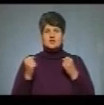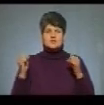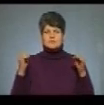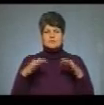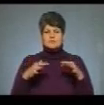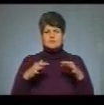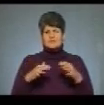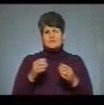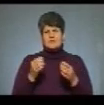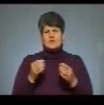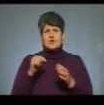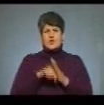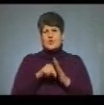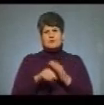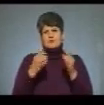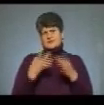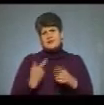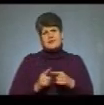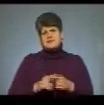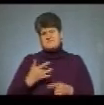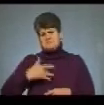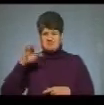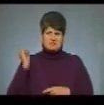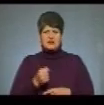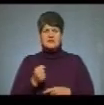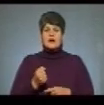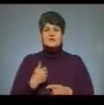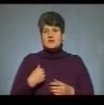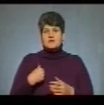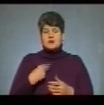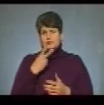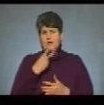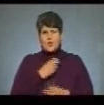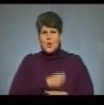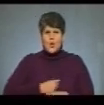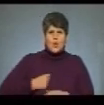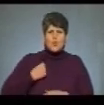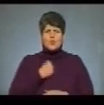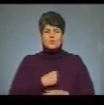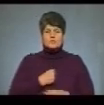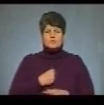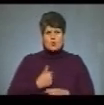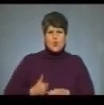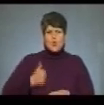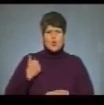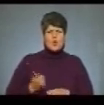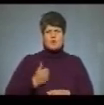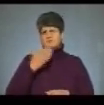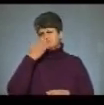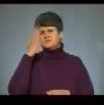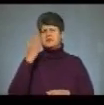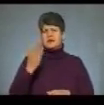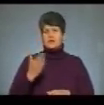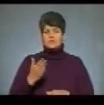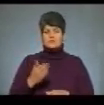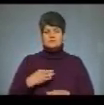це класичний диктатор, і я зображую його лють, таку гординю і, відповідно,